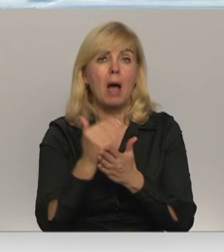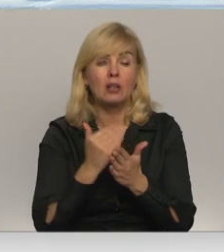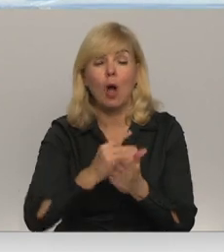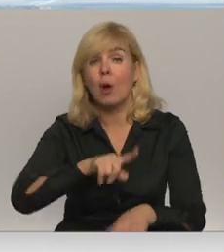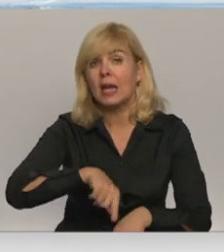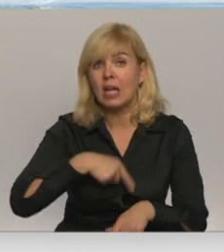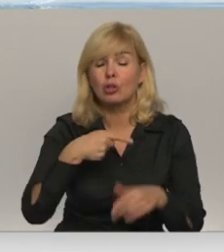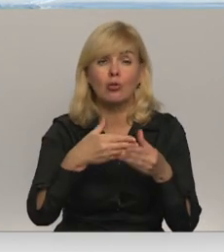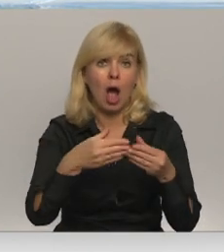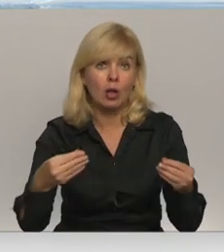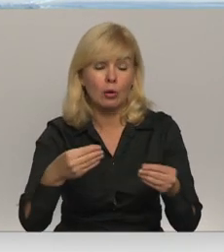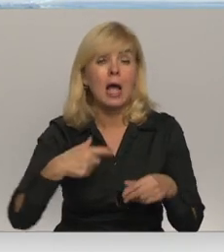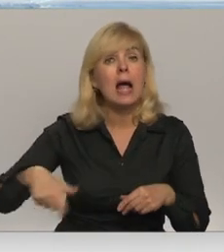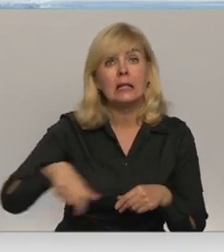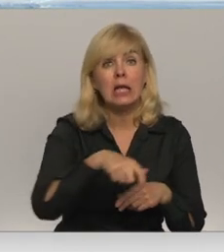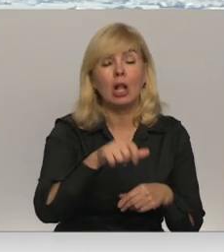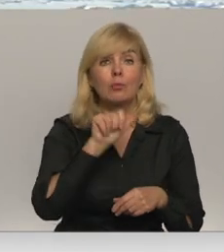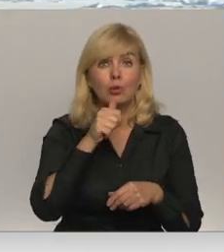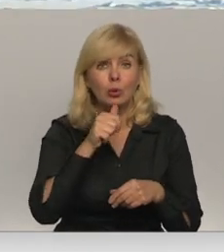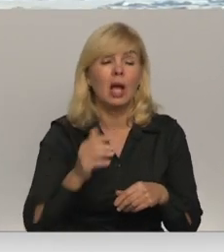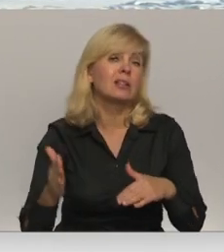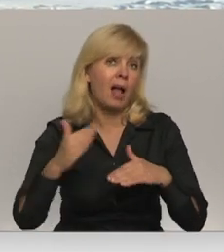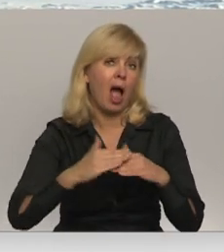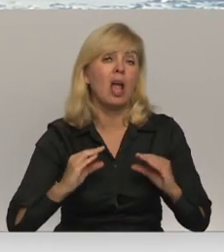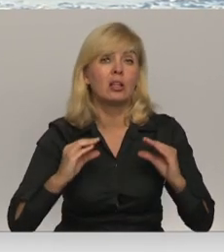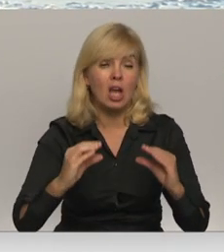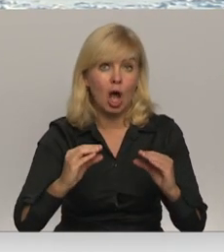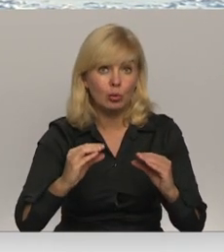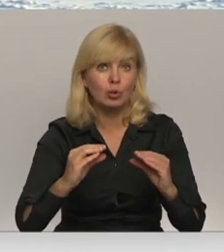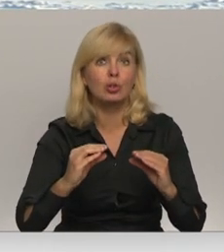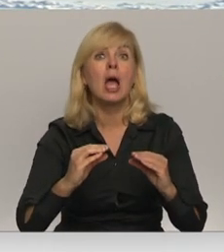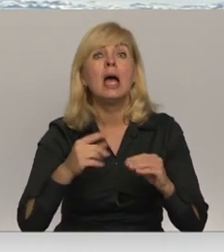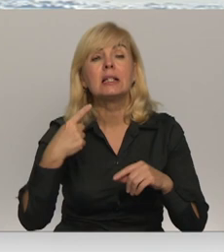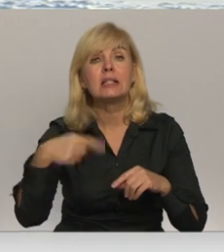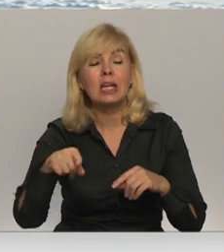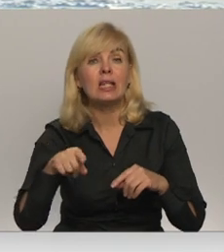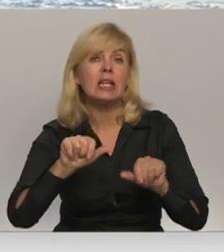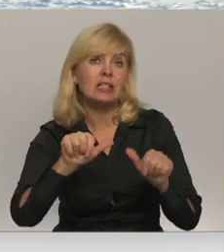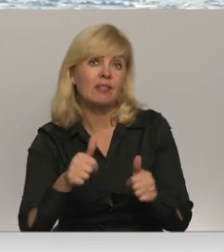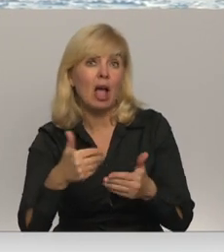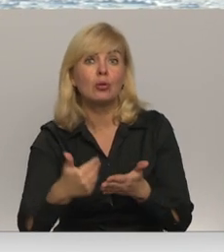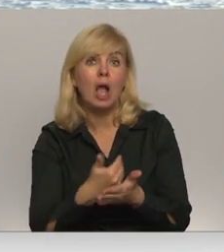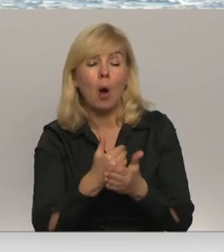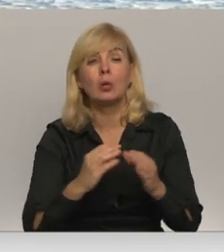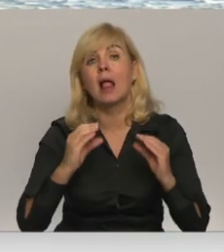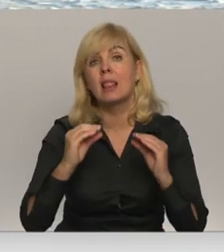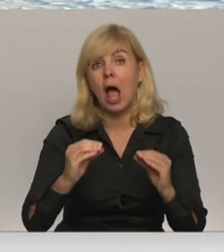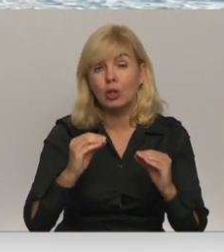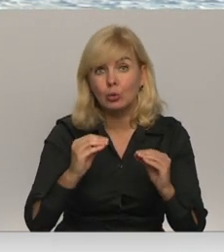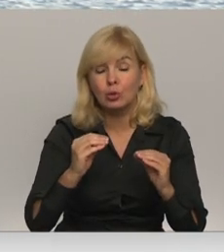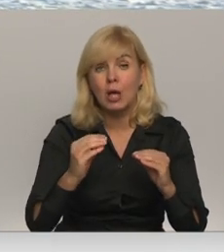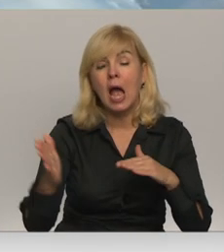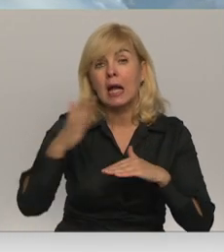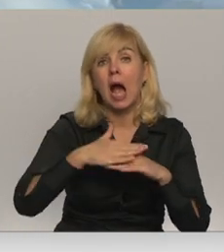ilgstošā atkošņa Lielupes ūdeņus atkal klāja ledus. Vietumas sasiluši vižņi, citviet izveidojusies jauna ledus kārta, ko sac